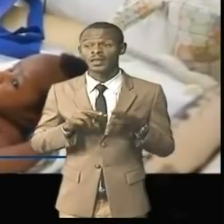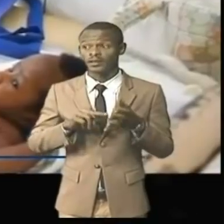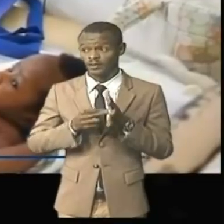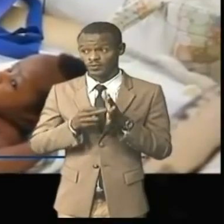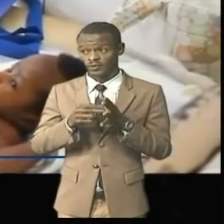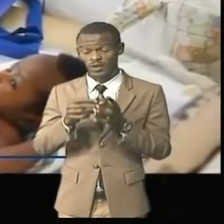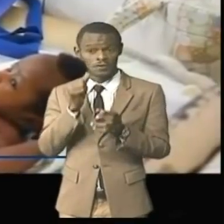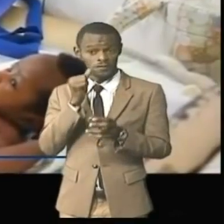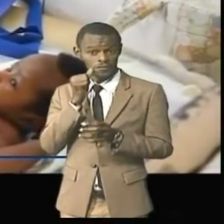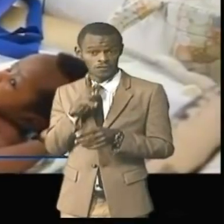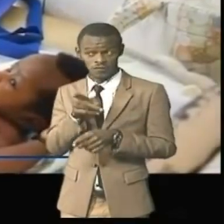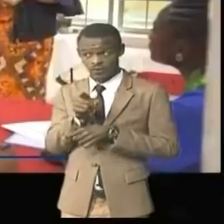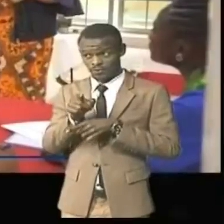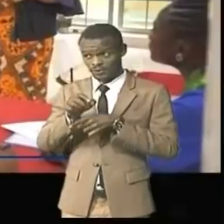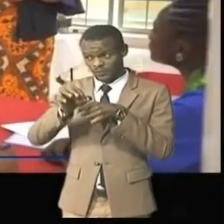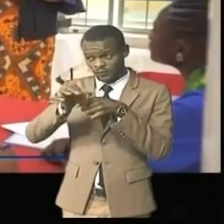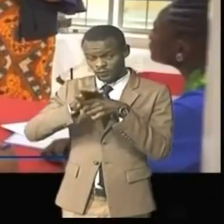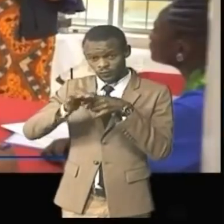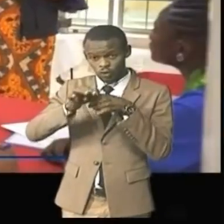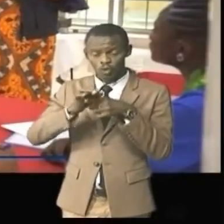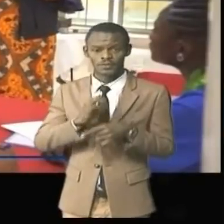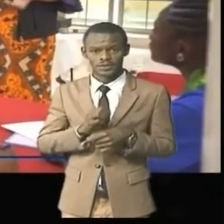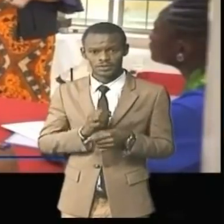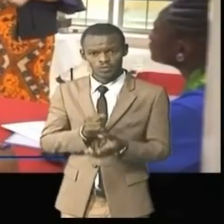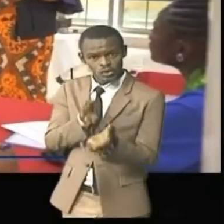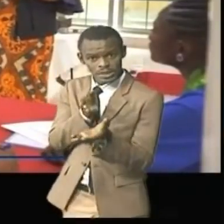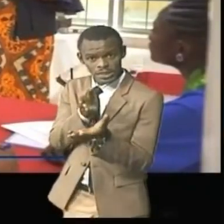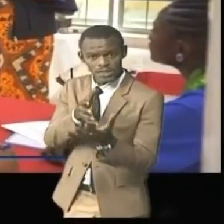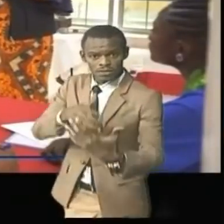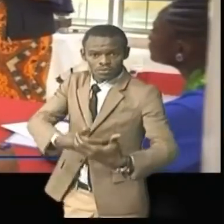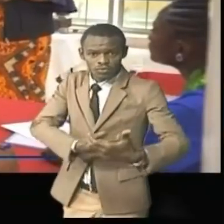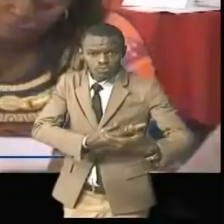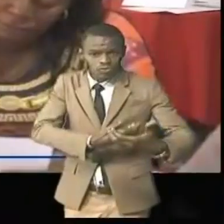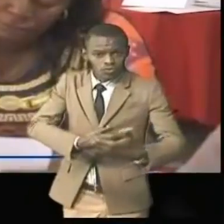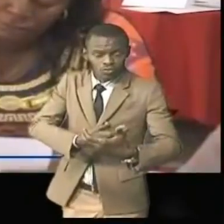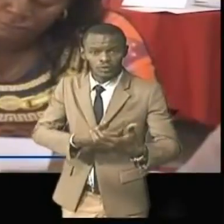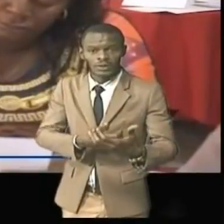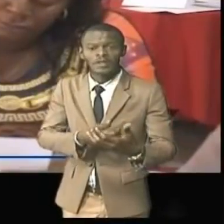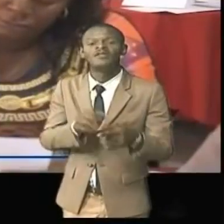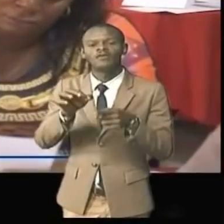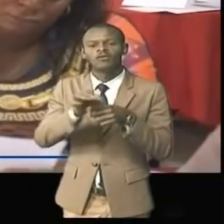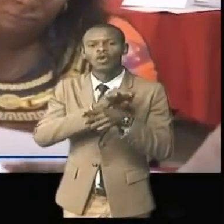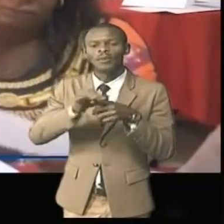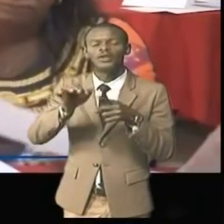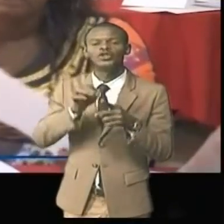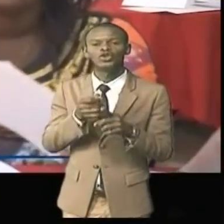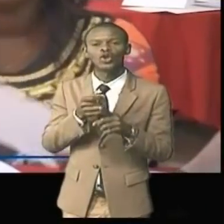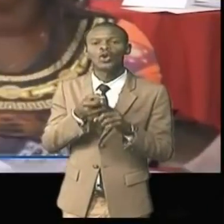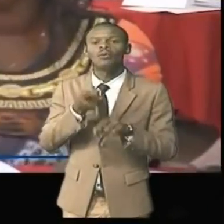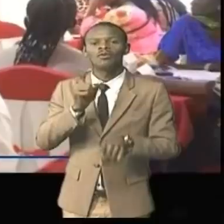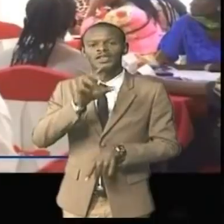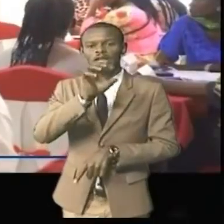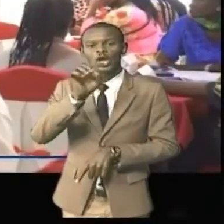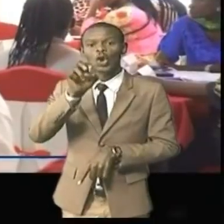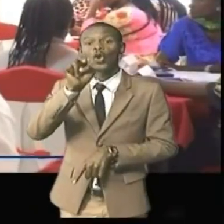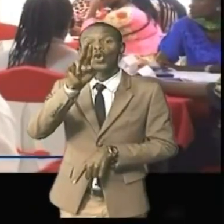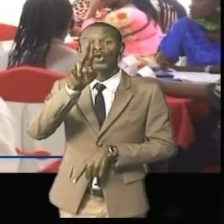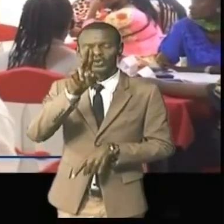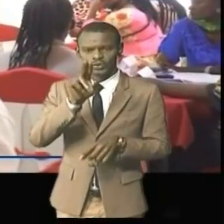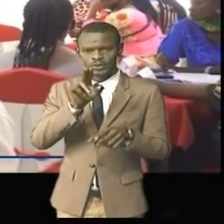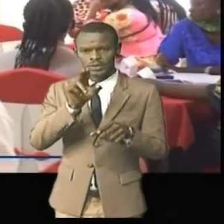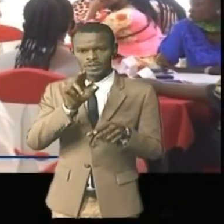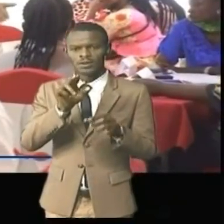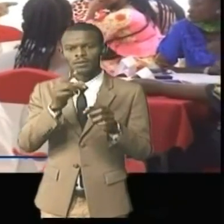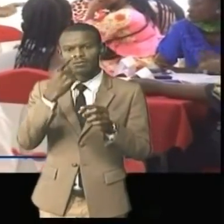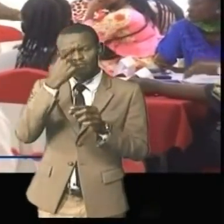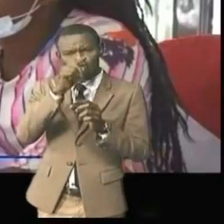les zones en crise, c'est l'objectif poursuivi par le Fonds des Nations Unies pour la population UNFPA en partenariat avec la Division provinciale